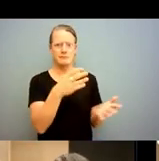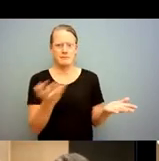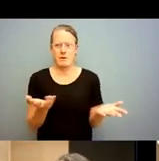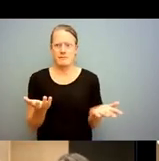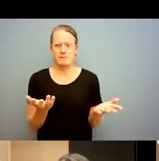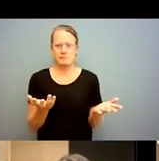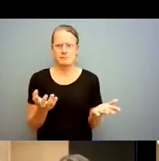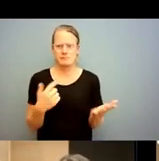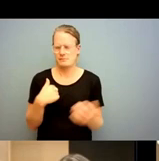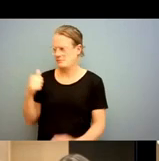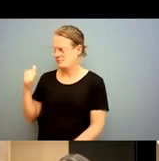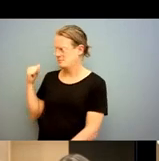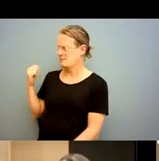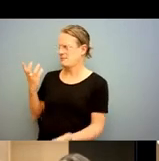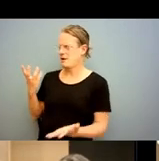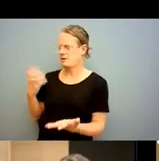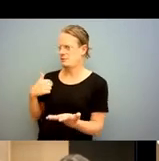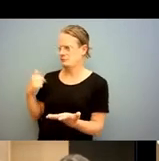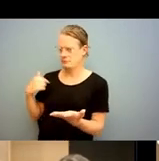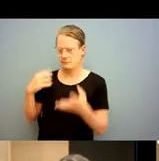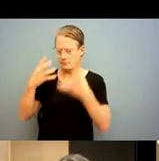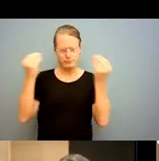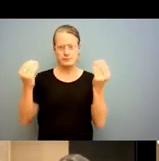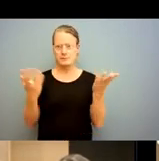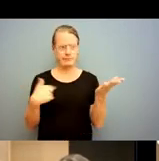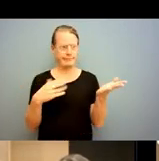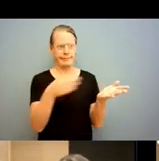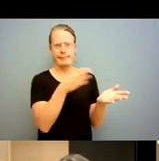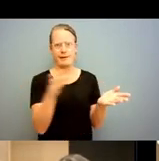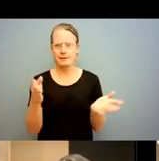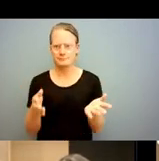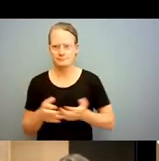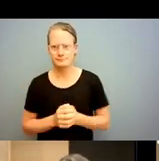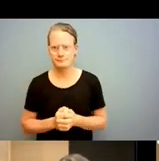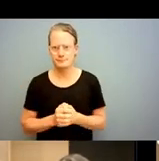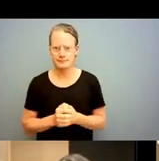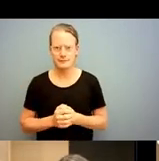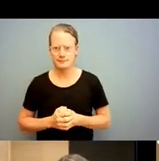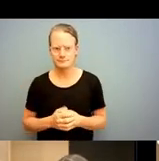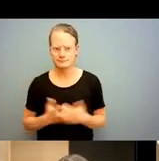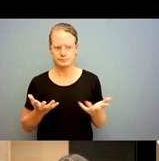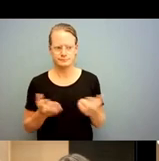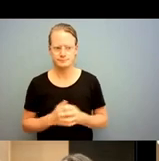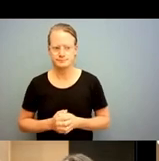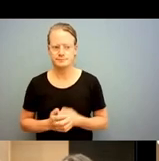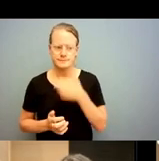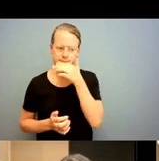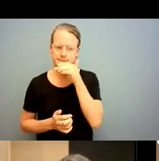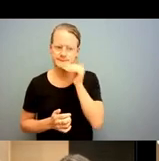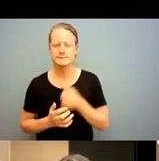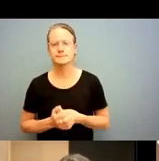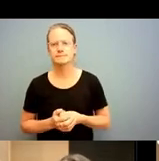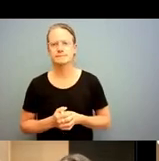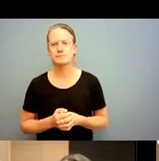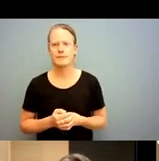lään. Muhto. Mai dalle koin muihte pitjtan kihtii. Tahi